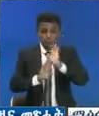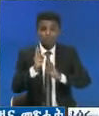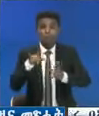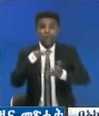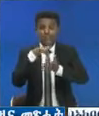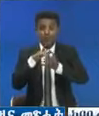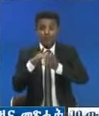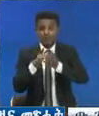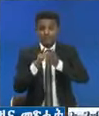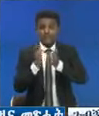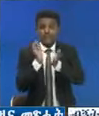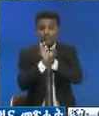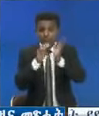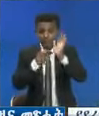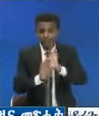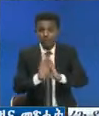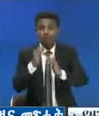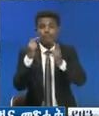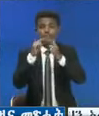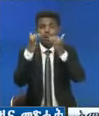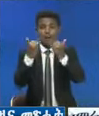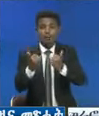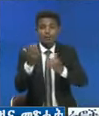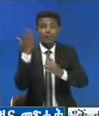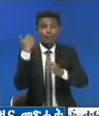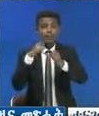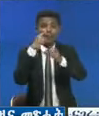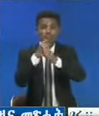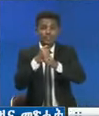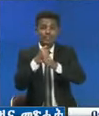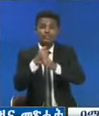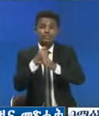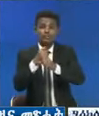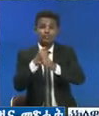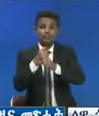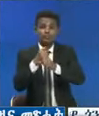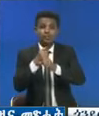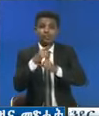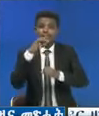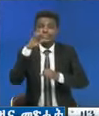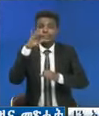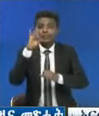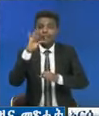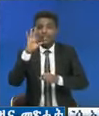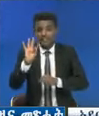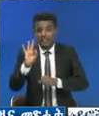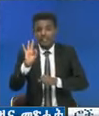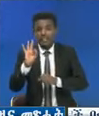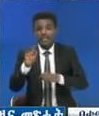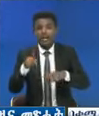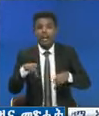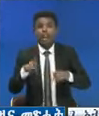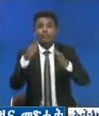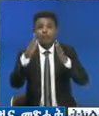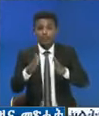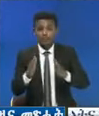የሚያቀርቡ እስካሁን ድረስ በባለፉት አመት ወደ 89 አርሶ አደሮች ለማዕከላዊ ገበያ ያቀረቡበት